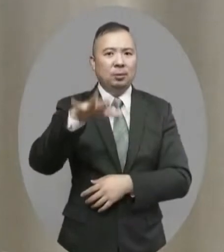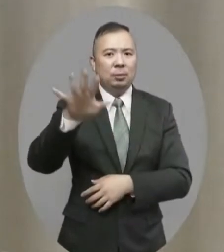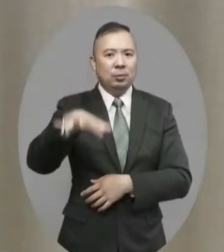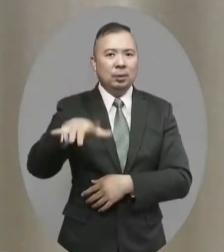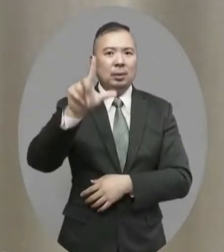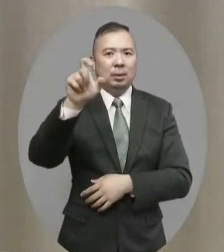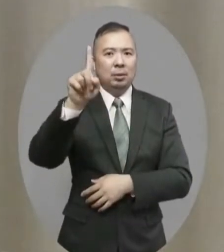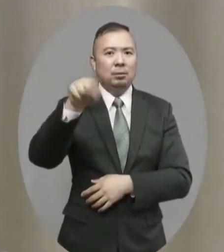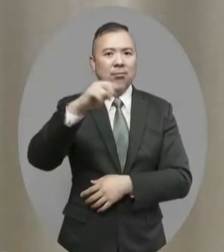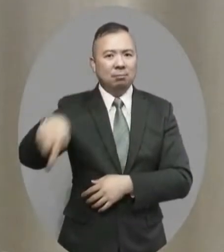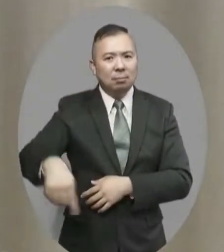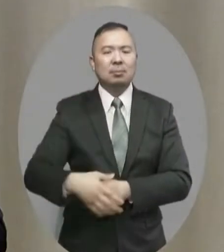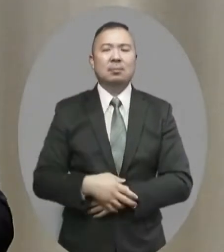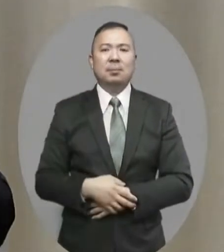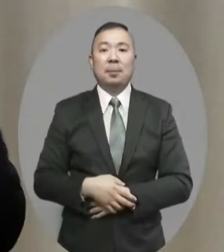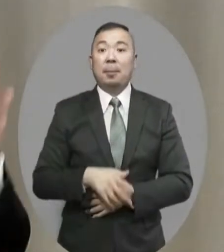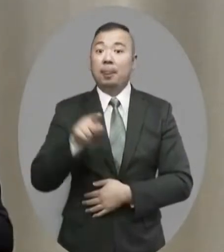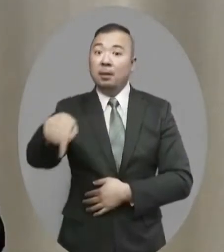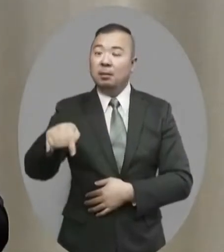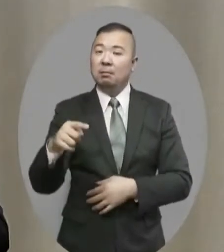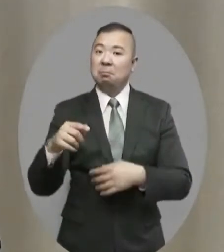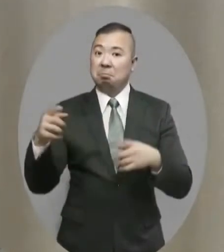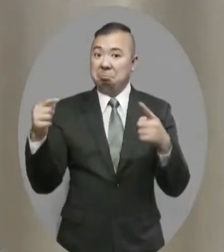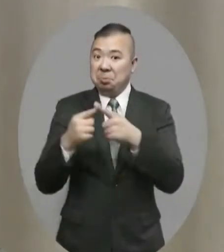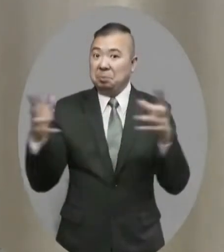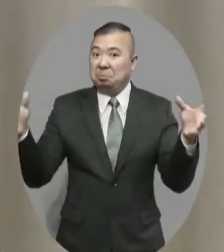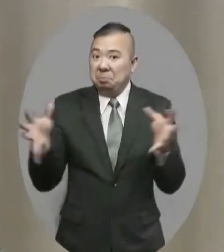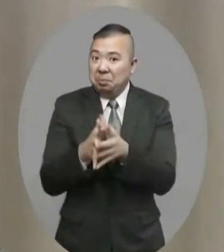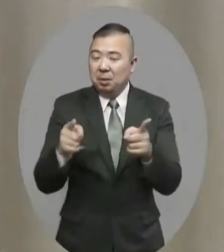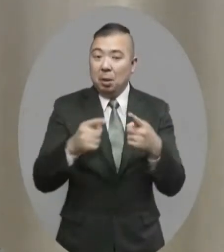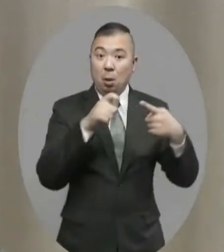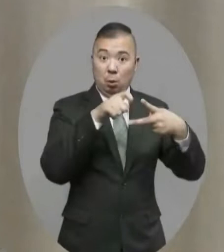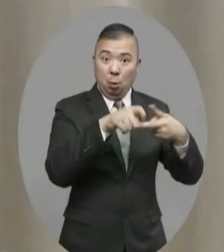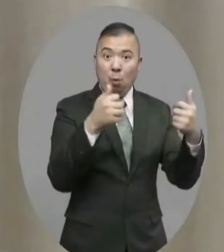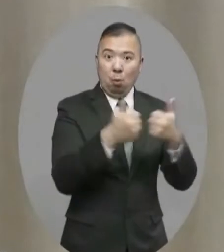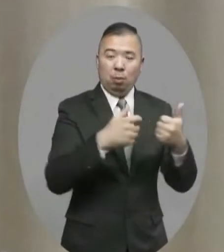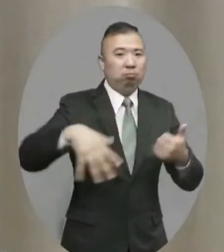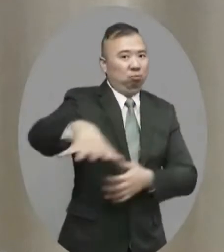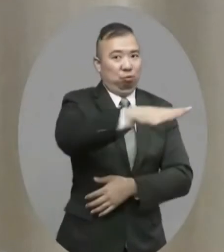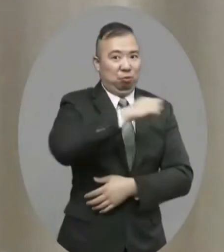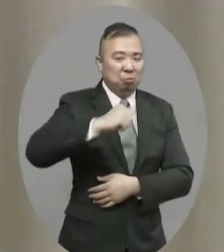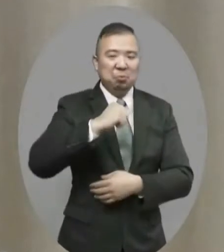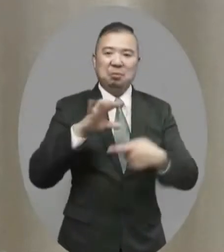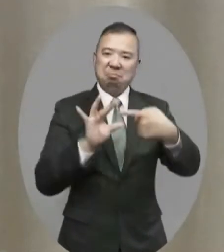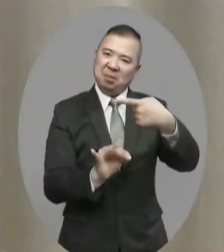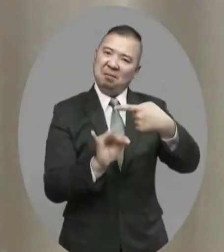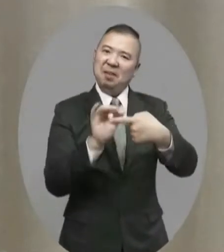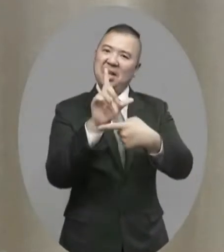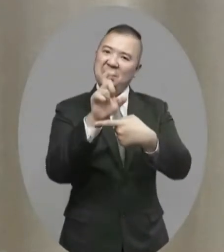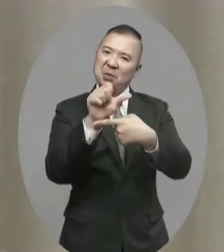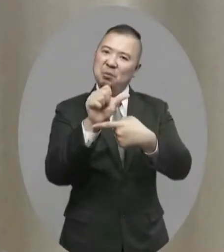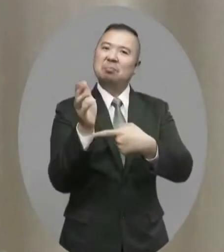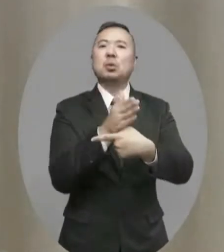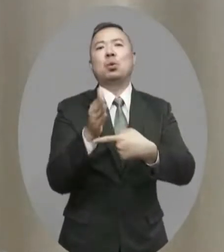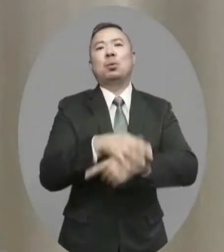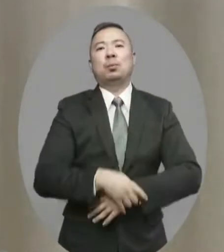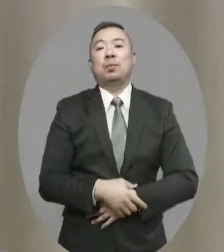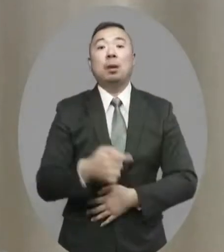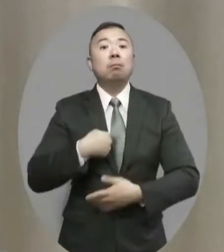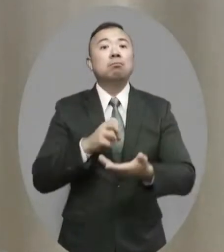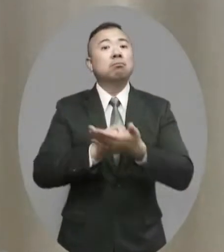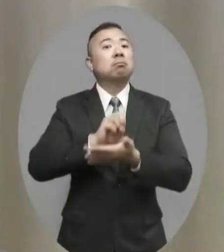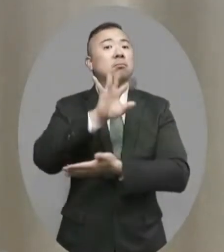1,335,061人，那占整个职业工会的投保人数是65%。跟各位报告，我们现在整